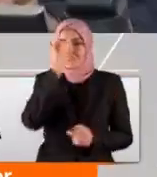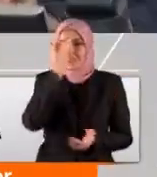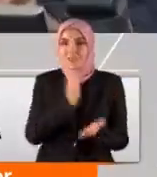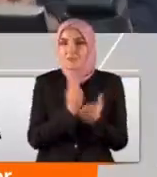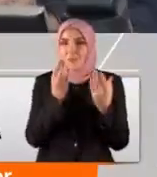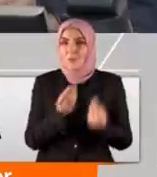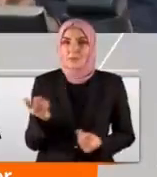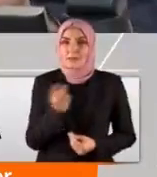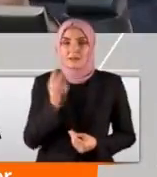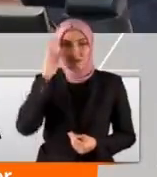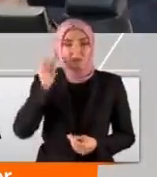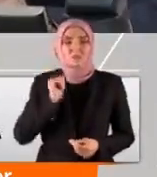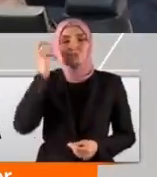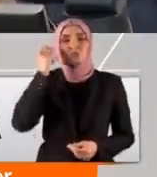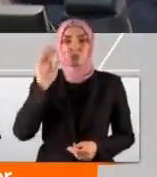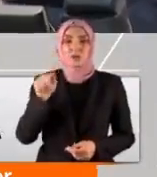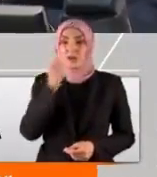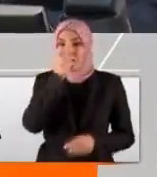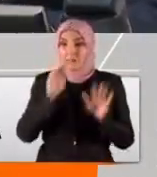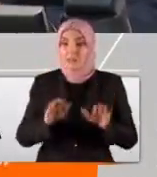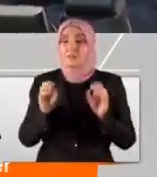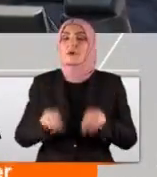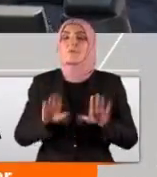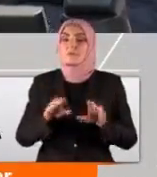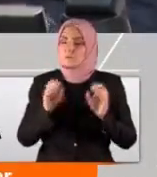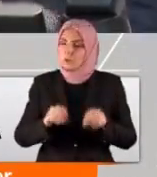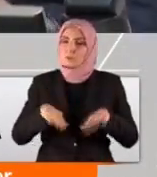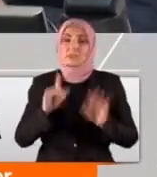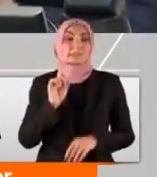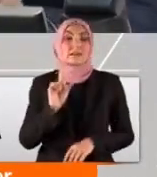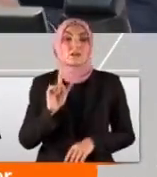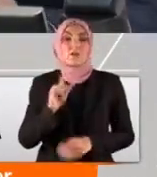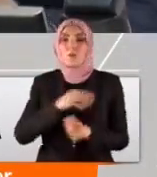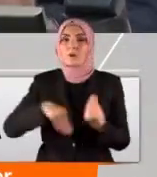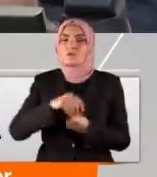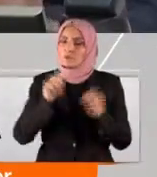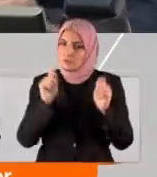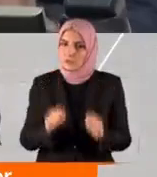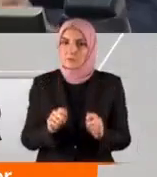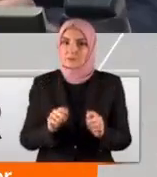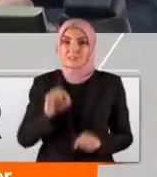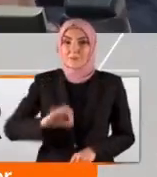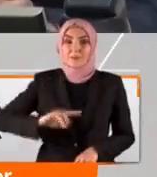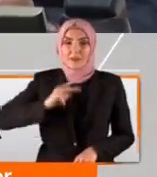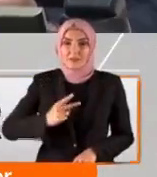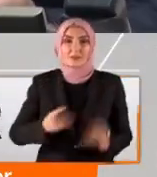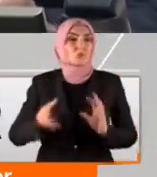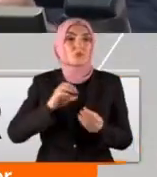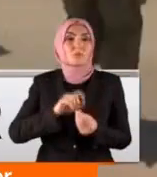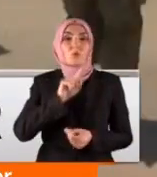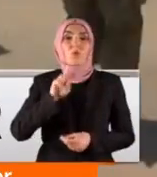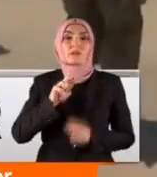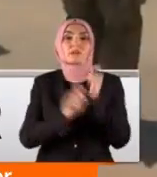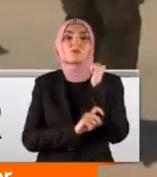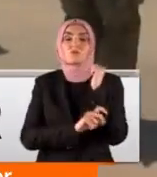Hiçbir şehidimizin kanını yerde bırakmadık, bırakmayacağız. Gerekli operasyonlar yapıldı. Şu ana kadar toplam 12 terörist etkiye getirildi